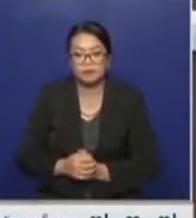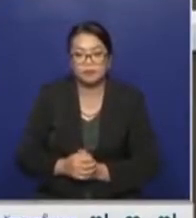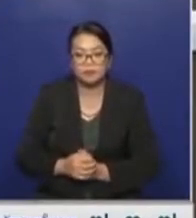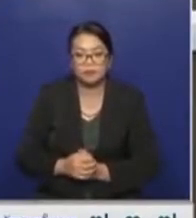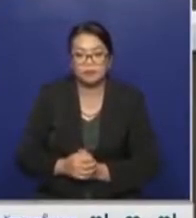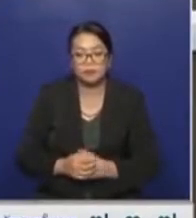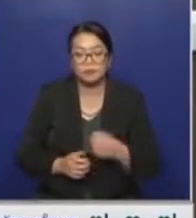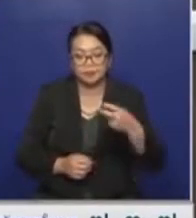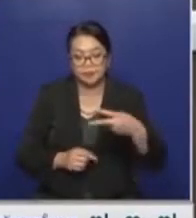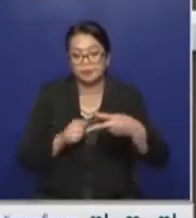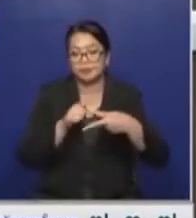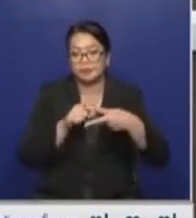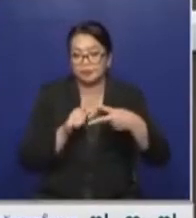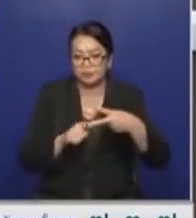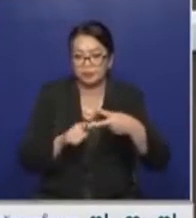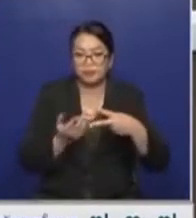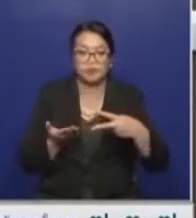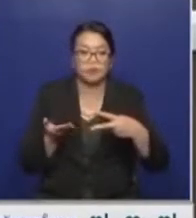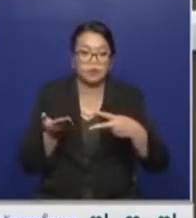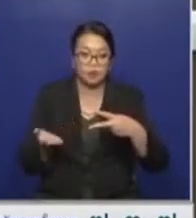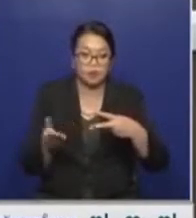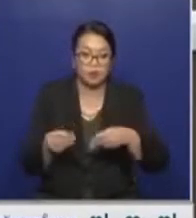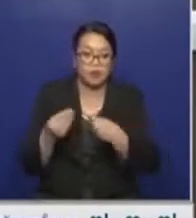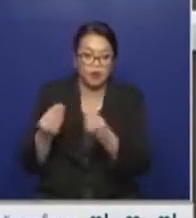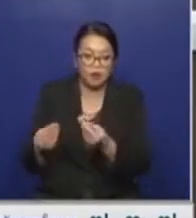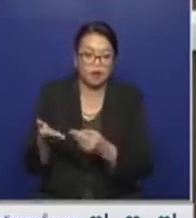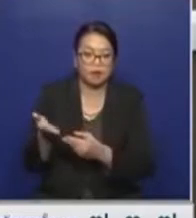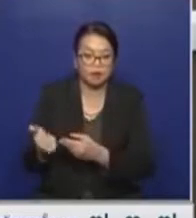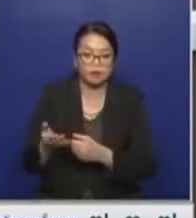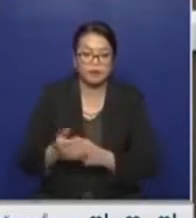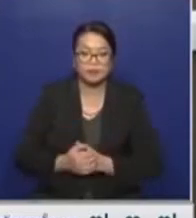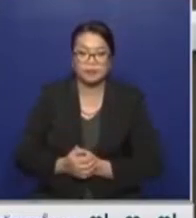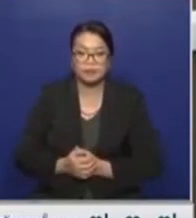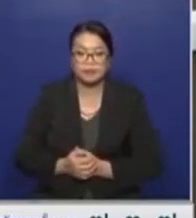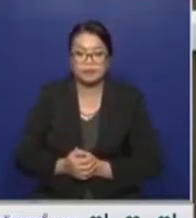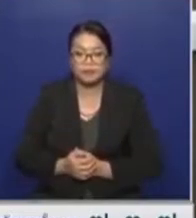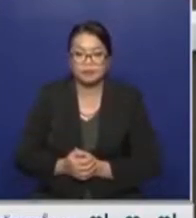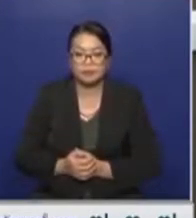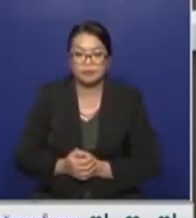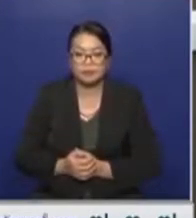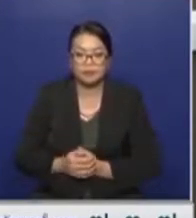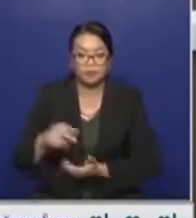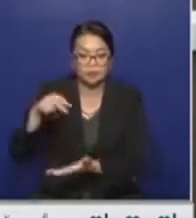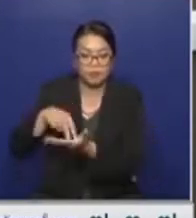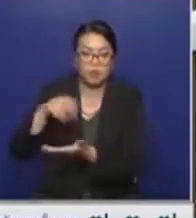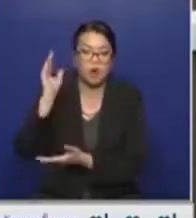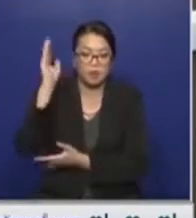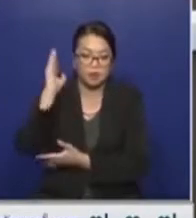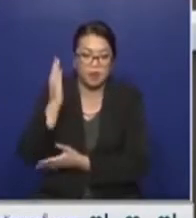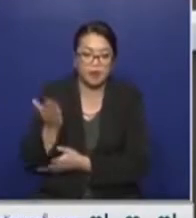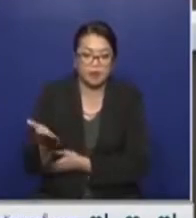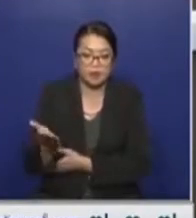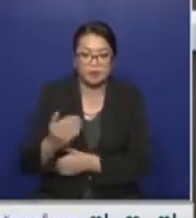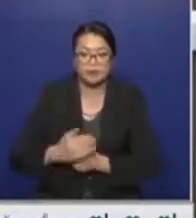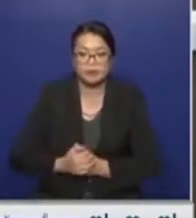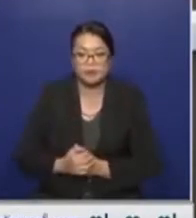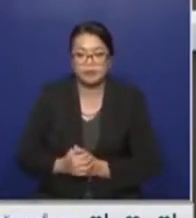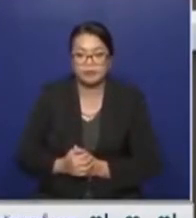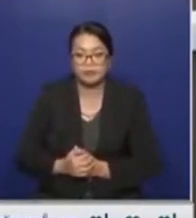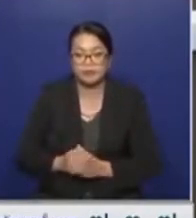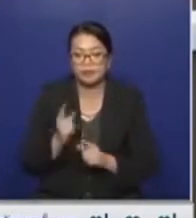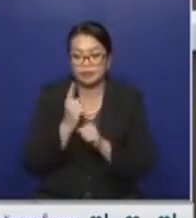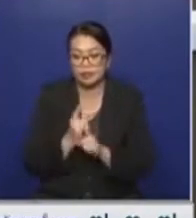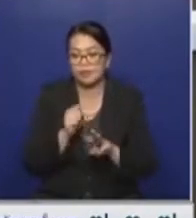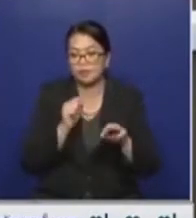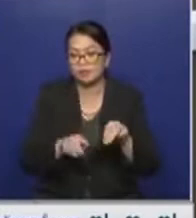ประเด็นต้องขอให้ตามข้อ45นะ